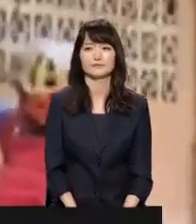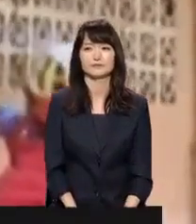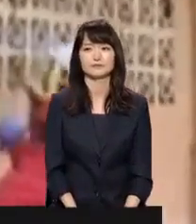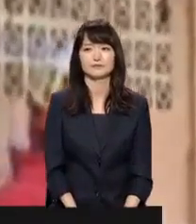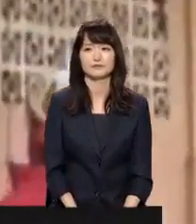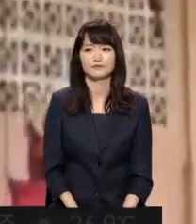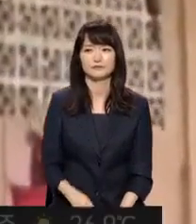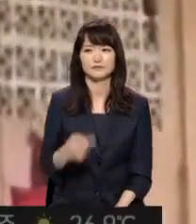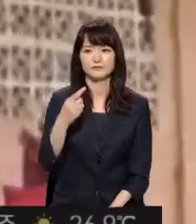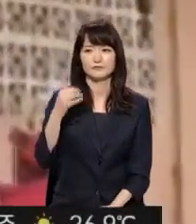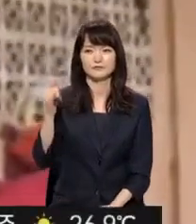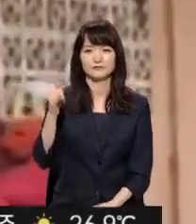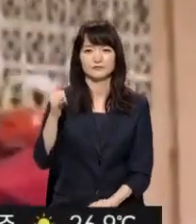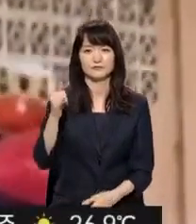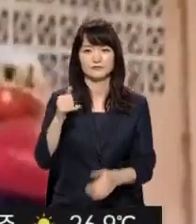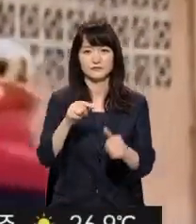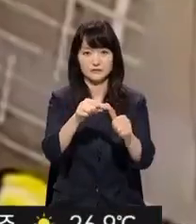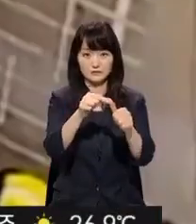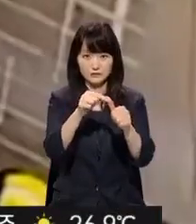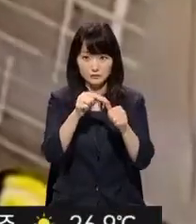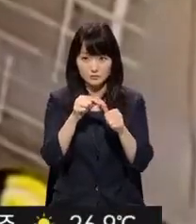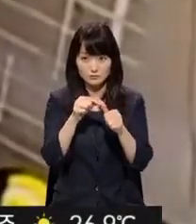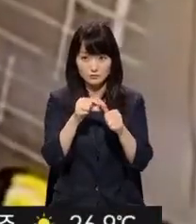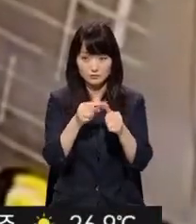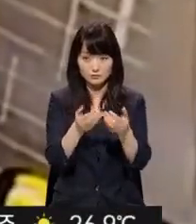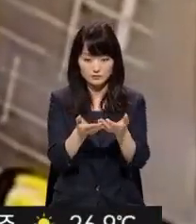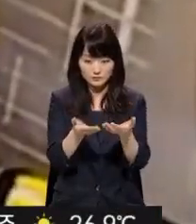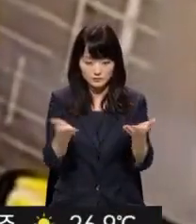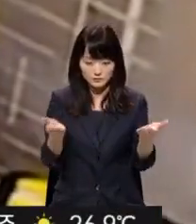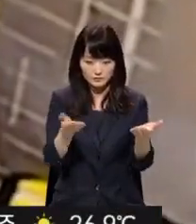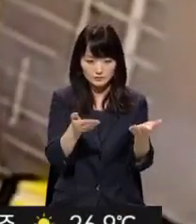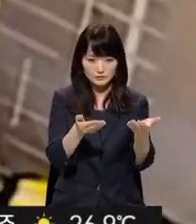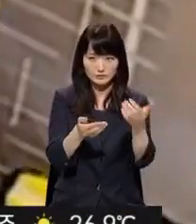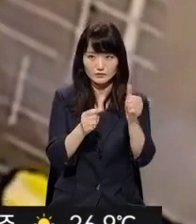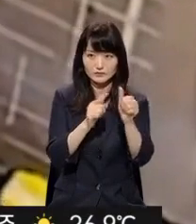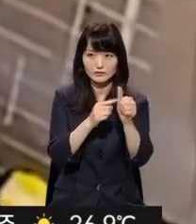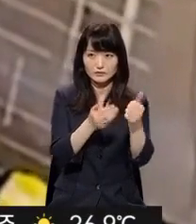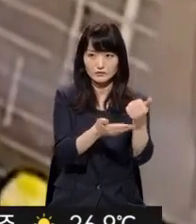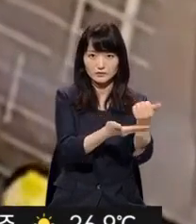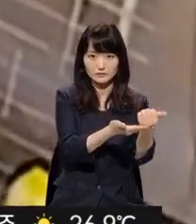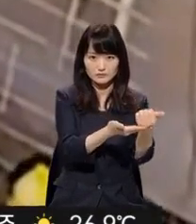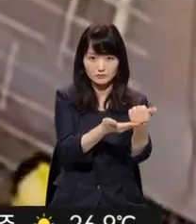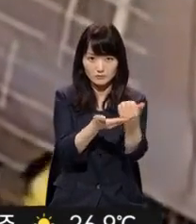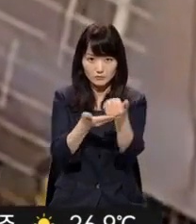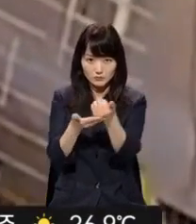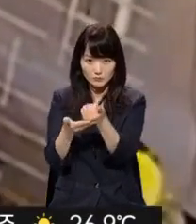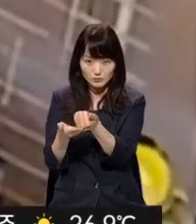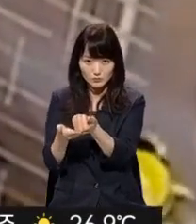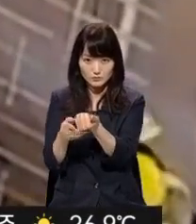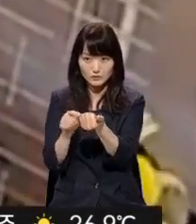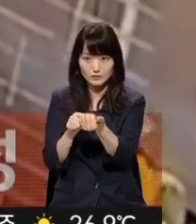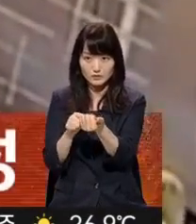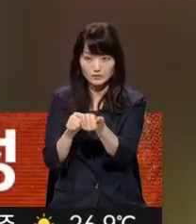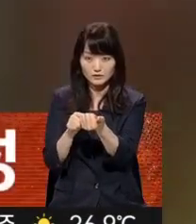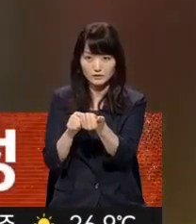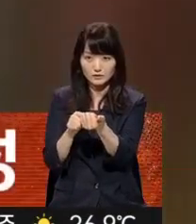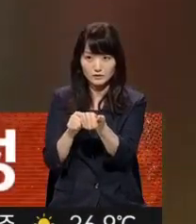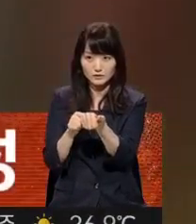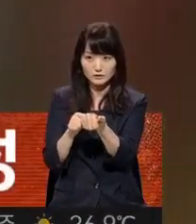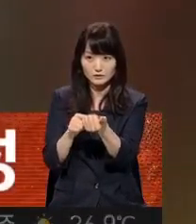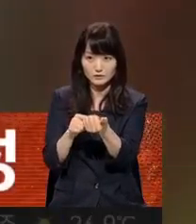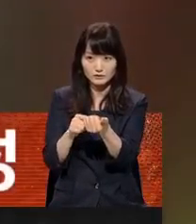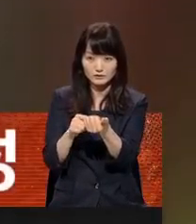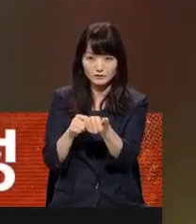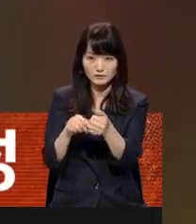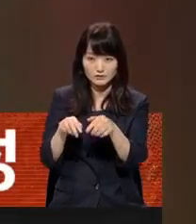자, 구조대원 11시 건물이라는 통로로 들것에 실린 한 남성을 저 사람입니다. 구조하고 있습니다. 이 남성 대기하고 있던